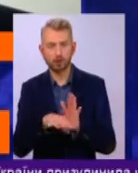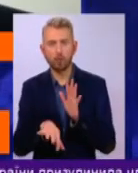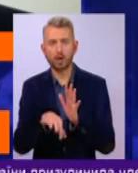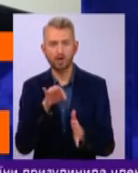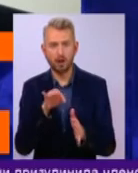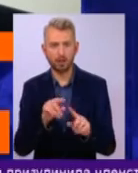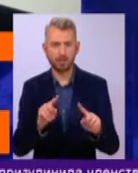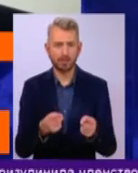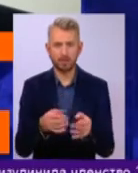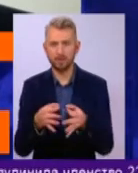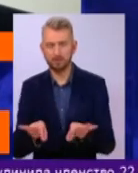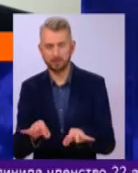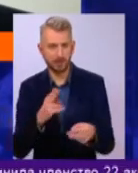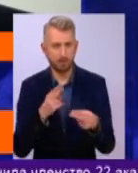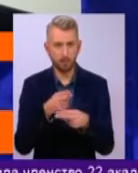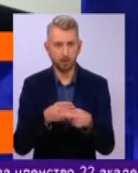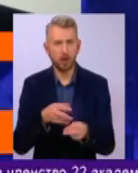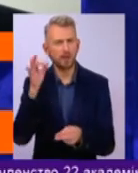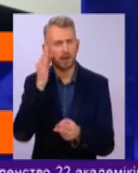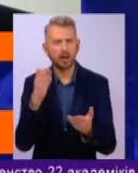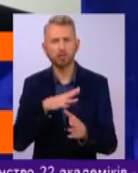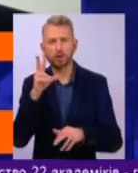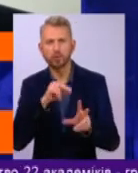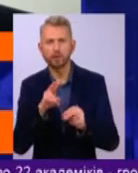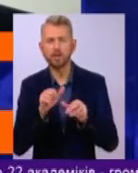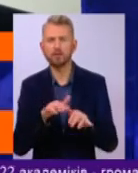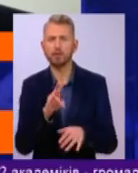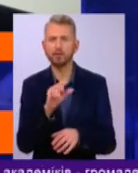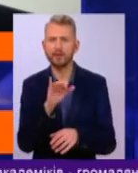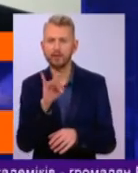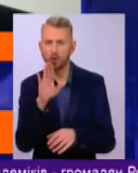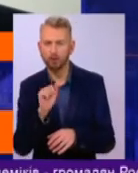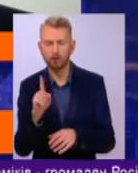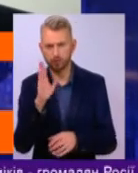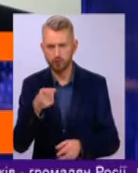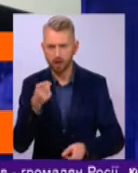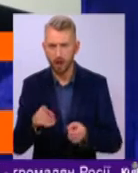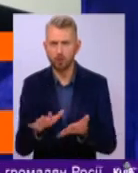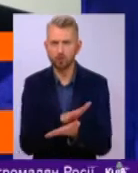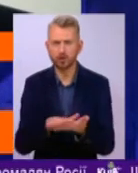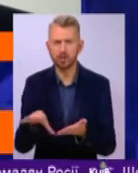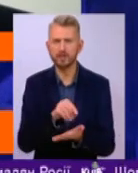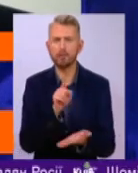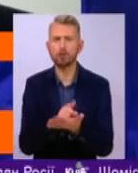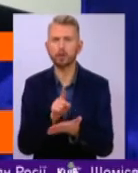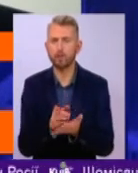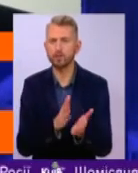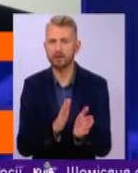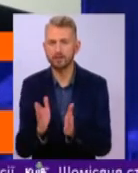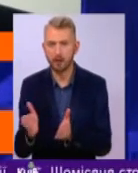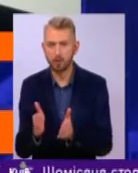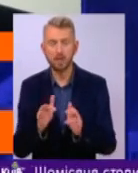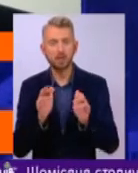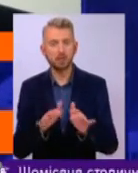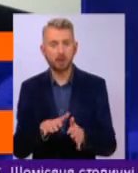запобіжного заходу. Згадайте, які були в нас сподівання на справу Насірова, що це буде реальне очищення всієї фіскальної системи. Ну, справа, наскільки я